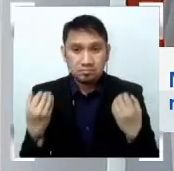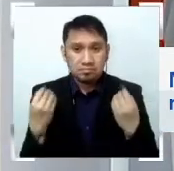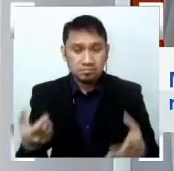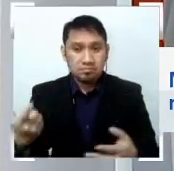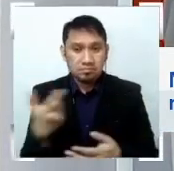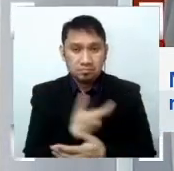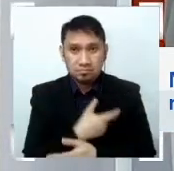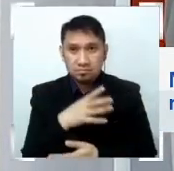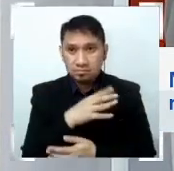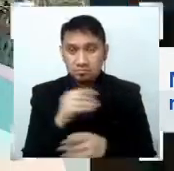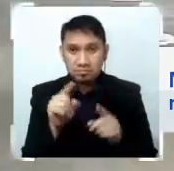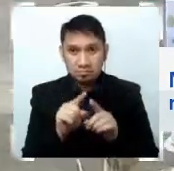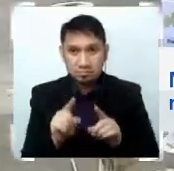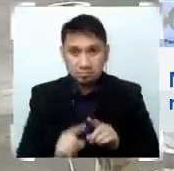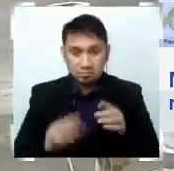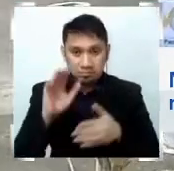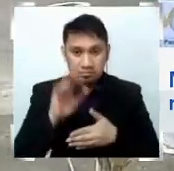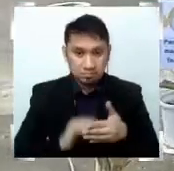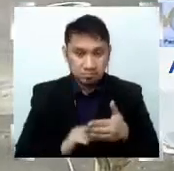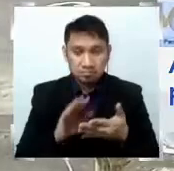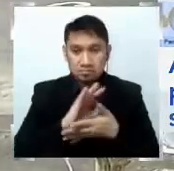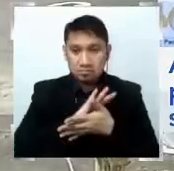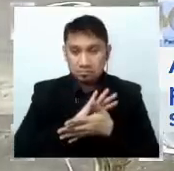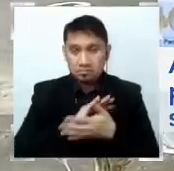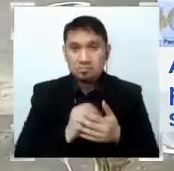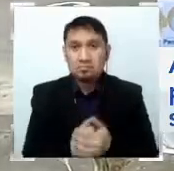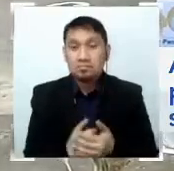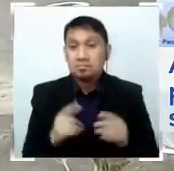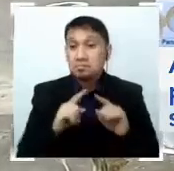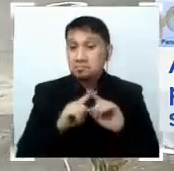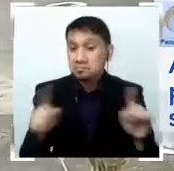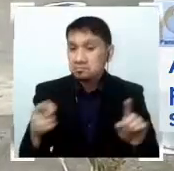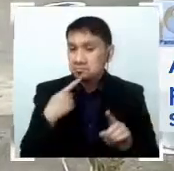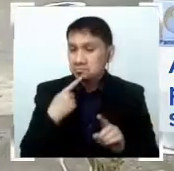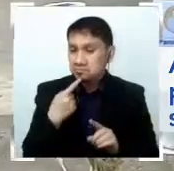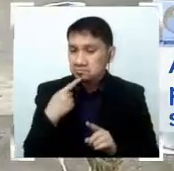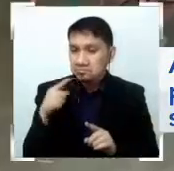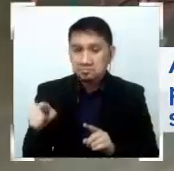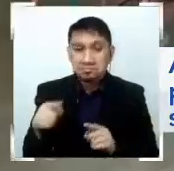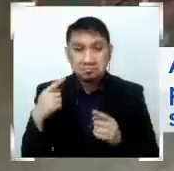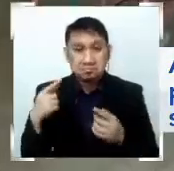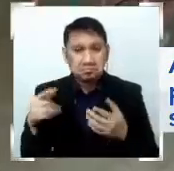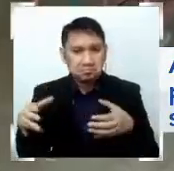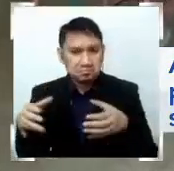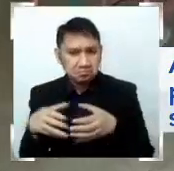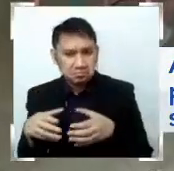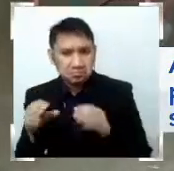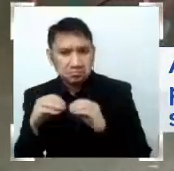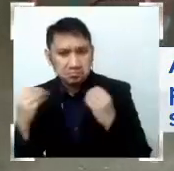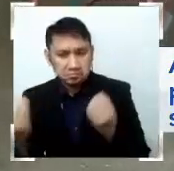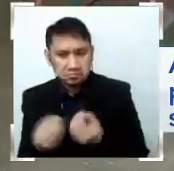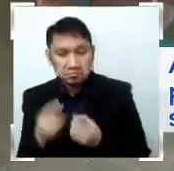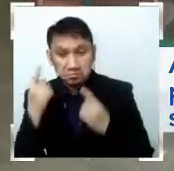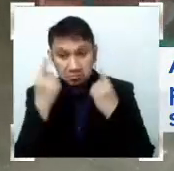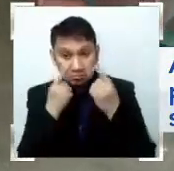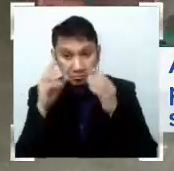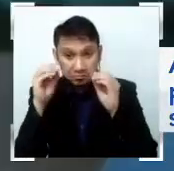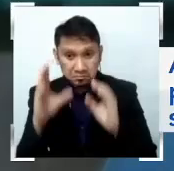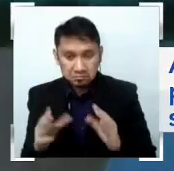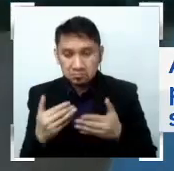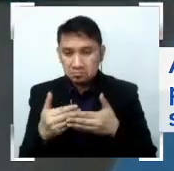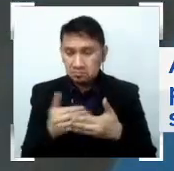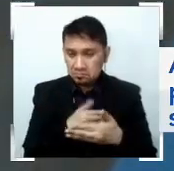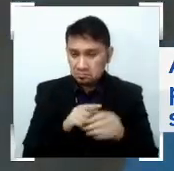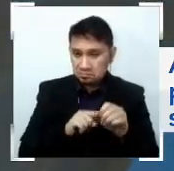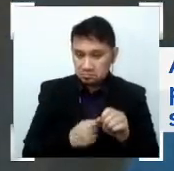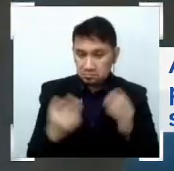ng COVID-19 sa bansa. Pero giit ng grupong Alliance of Concerned Teachers, dapat daw bago pa magsimula ang face-to-face classes, siguruhin